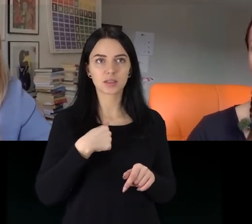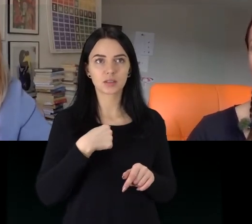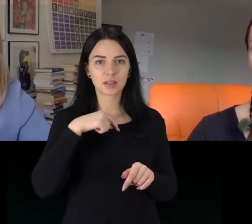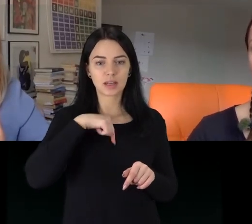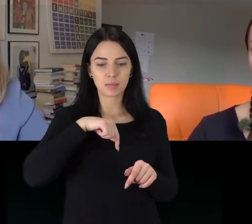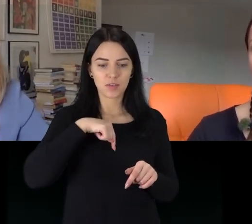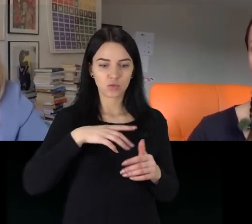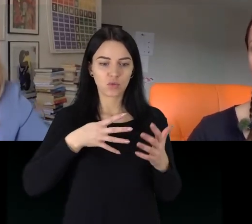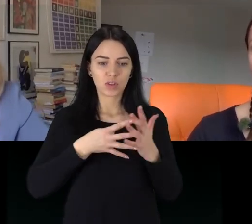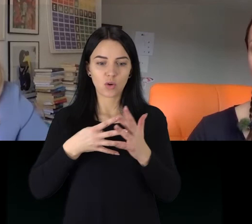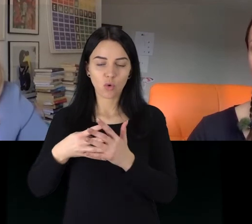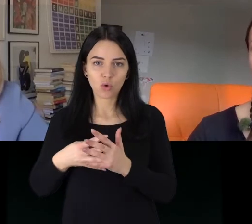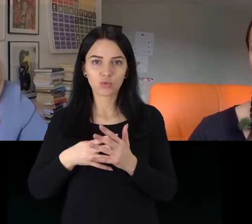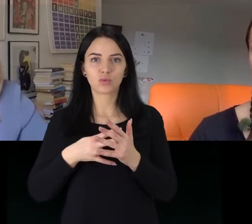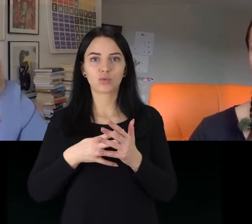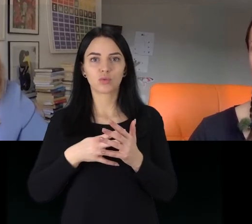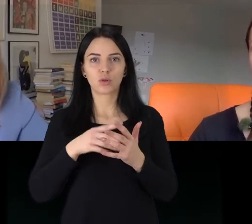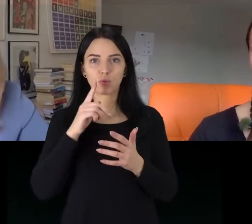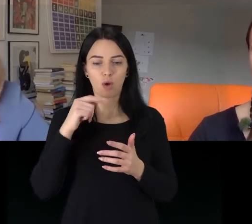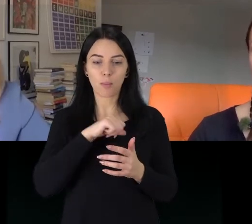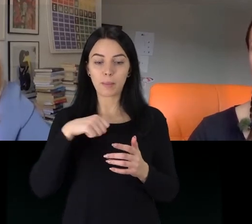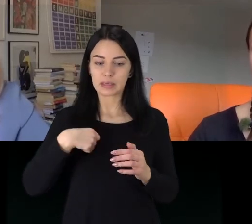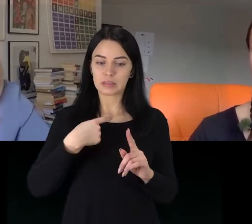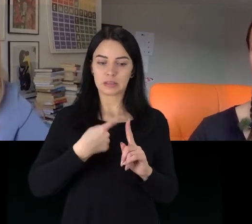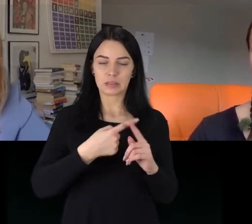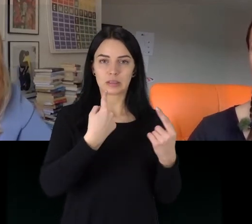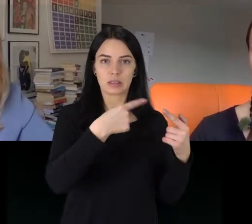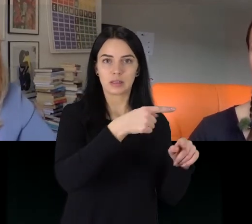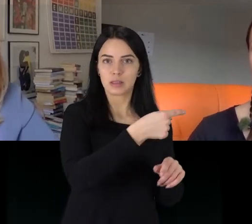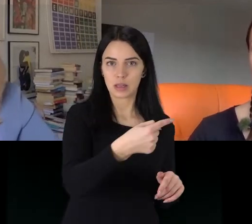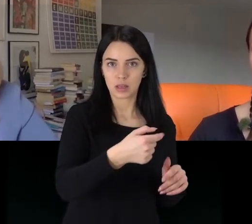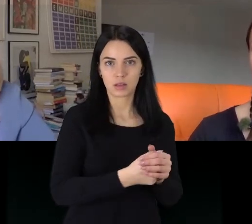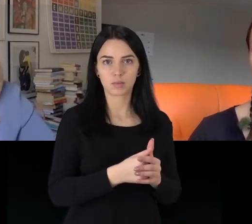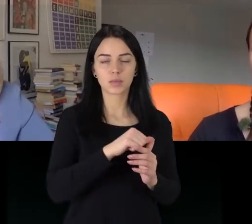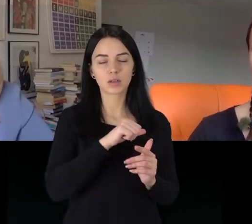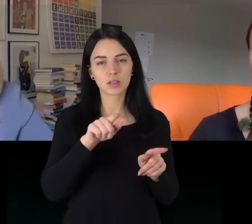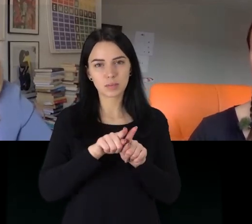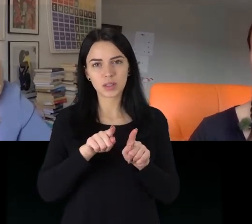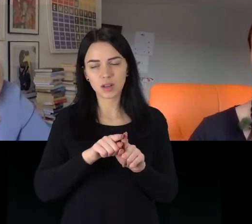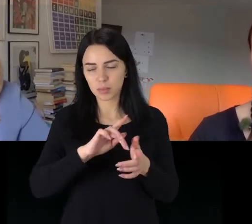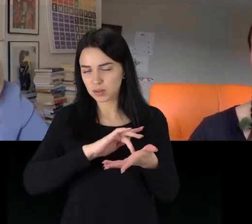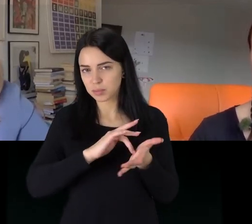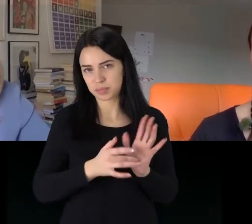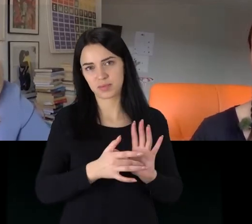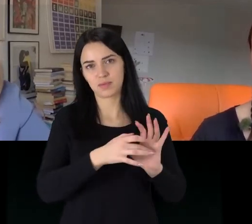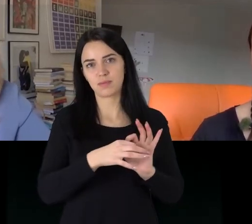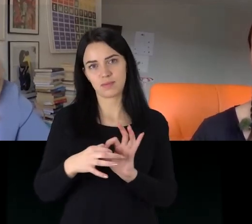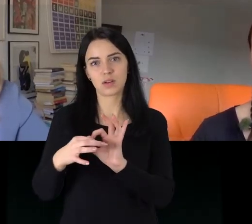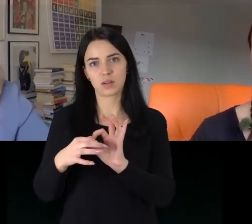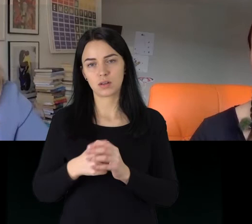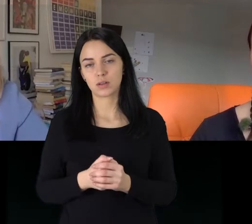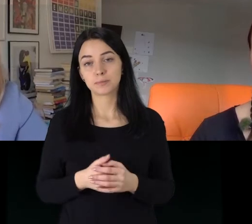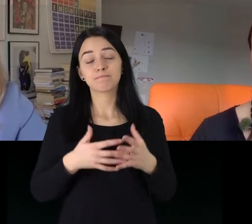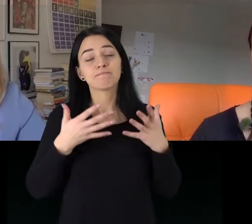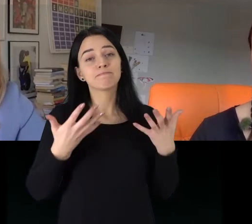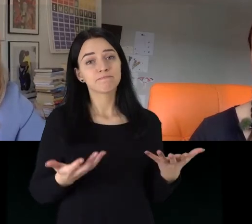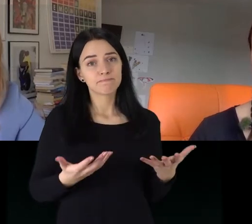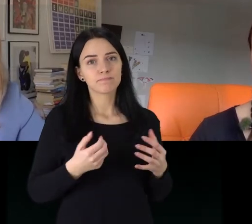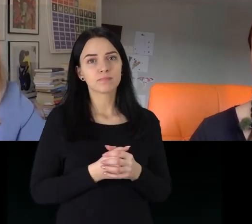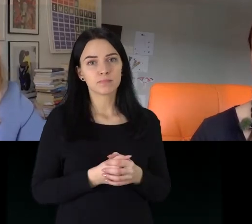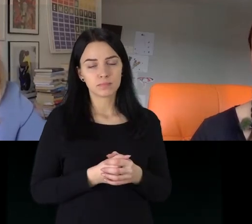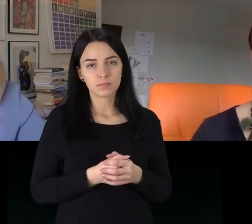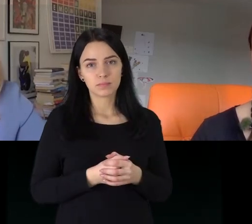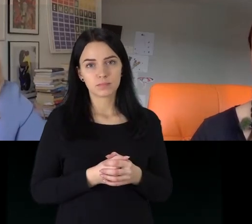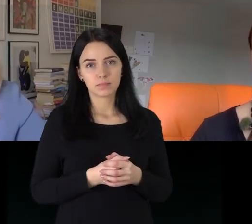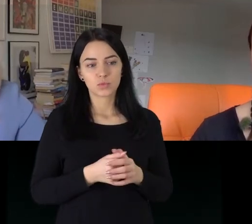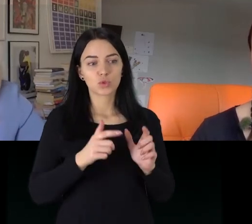vidinės kontrolės tokos, ar ne, iš tokio nerimo ir pasimetimo, kad aš pats nežinau, kaip elgtis tiesą pasakius. Tai va, tai čia ta dalis, tai tikrai, kad